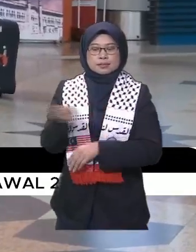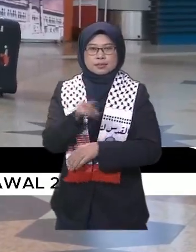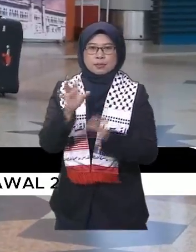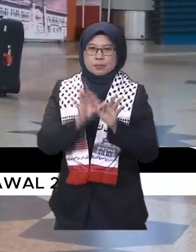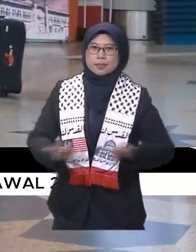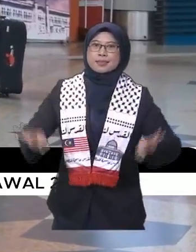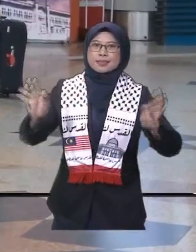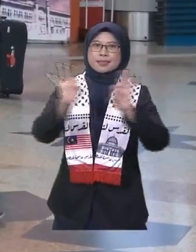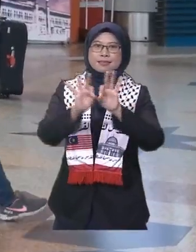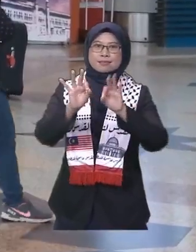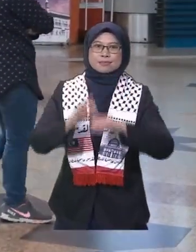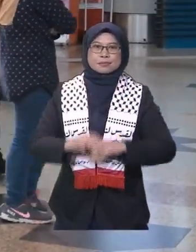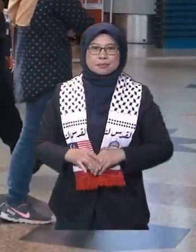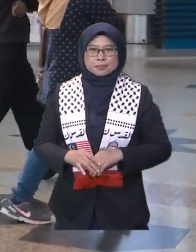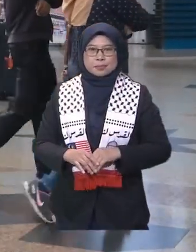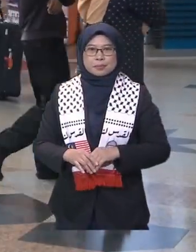penting negara